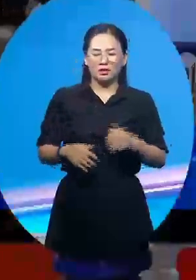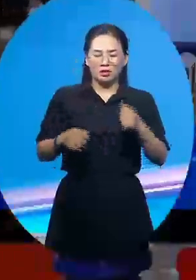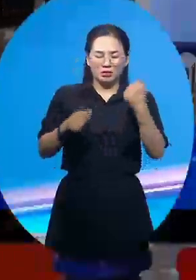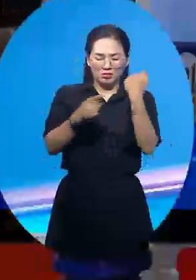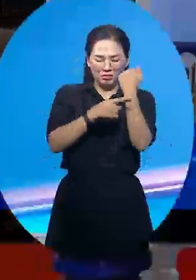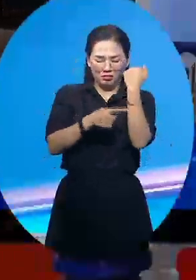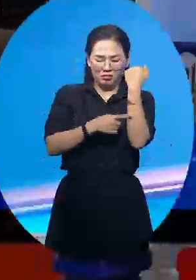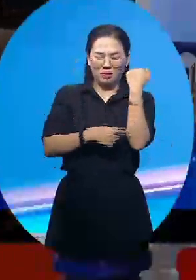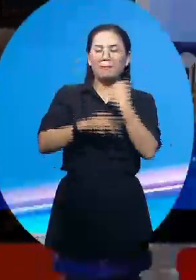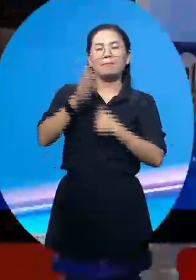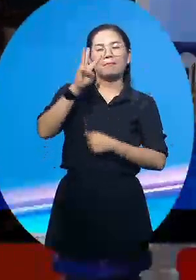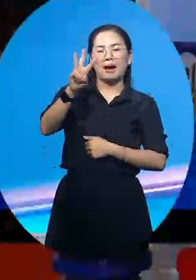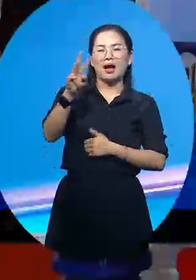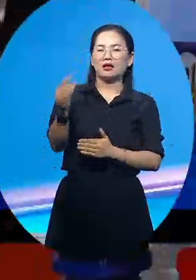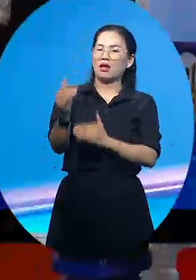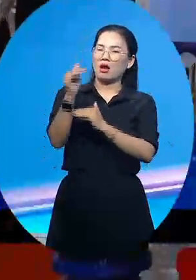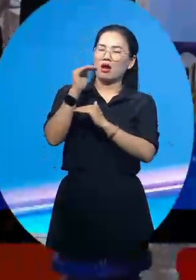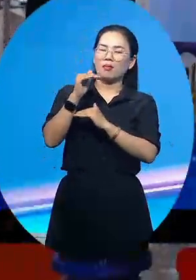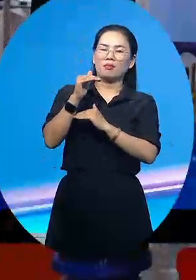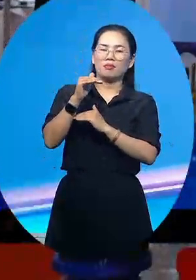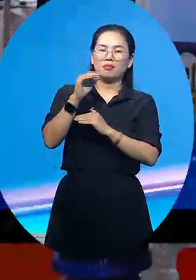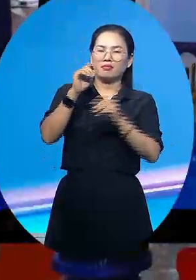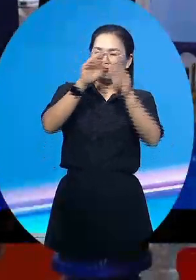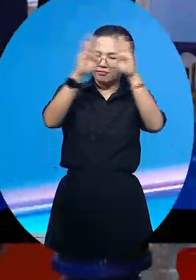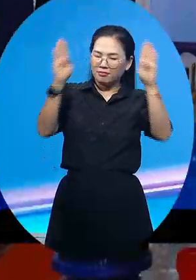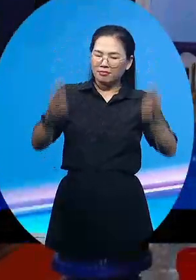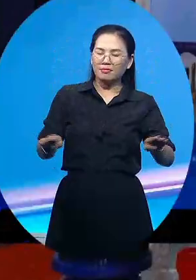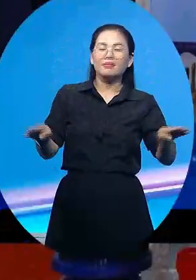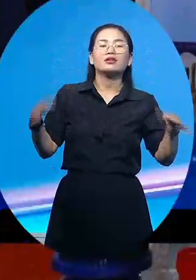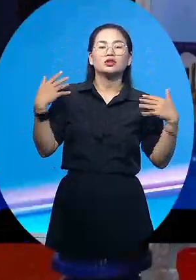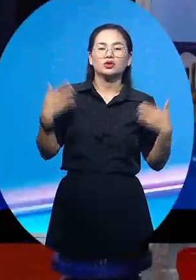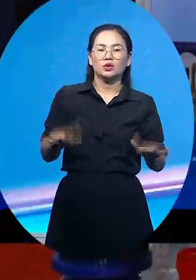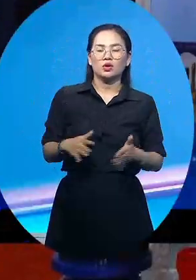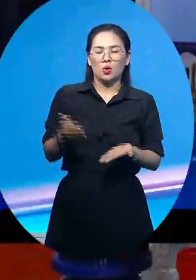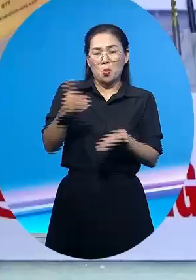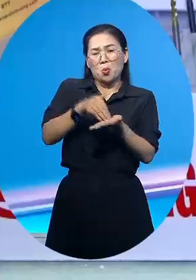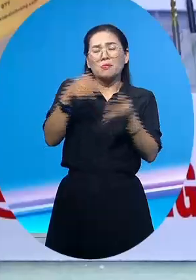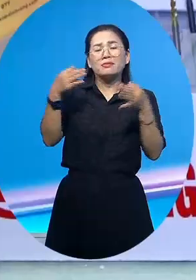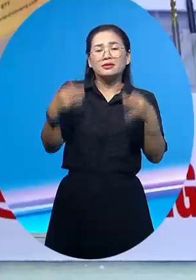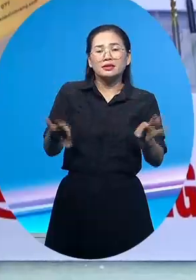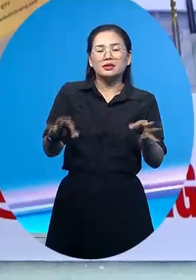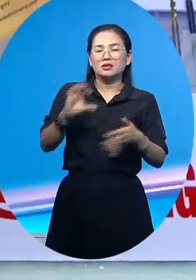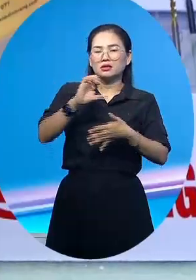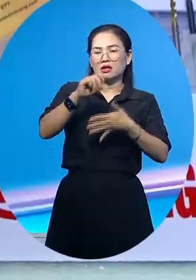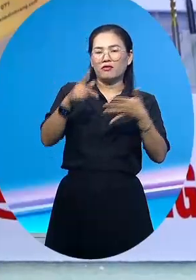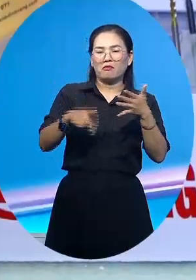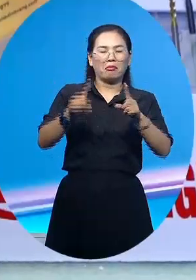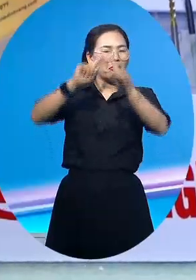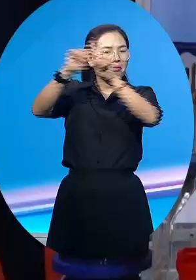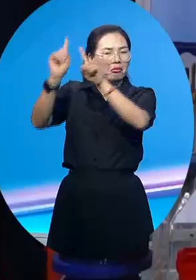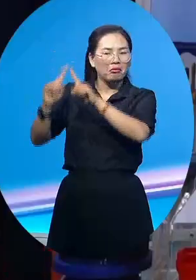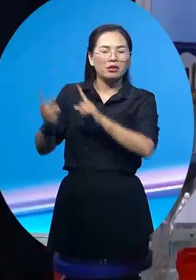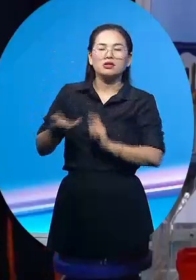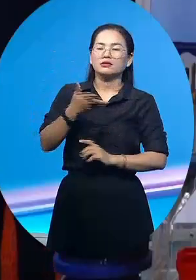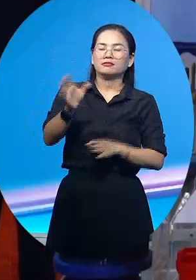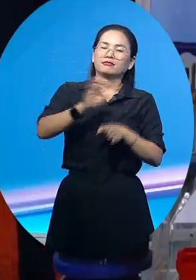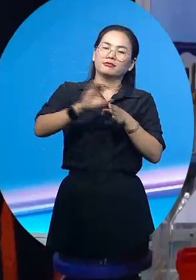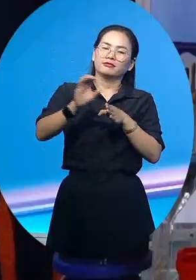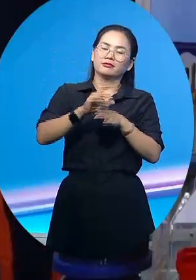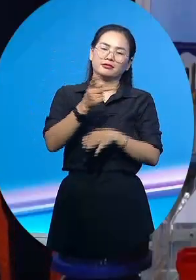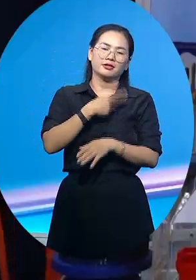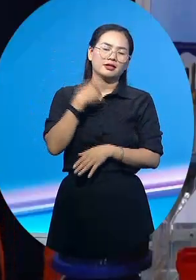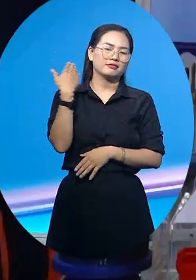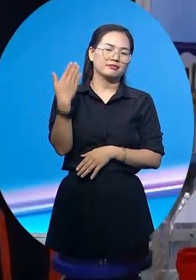nhánh cho cả nước chúng tôi định hướng trở thành siêu thị cơ khí cung cấp đa dạng các sản phẩm hướng tới sự thuận lợi cho nhu cầu của khách hàng